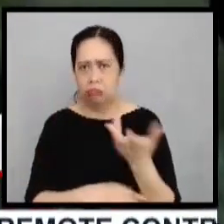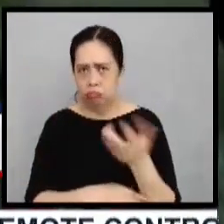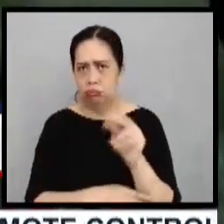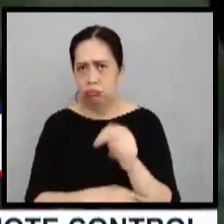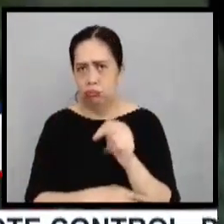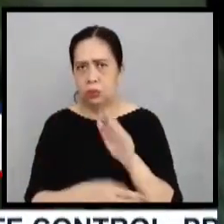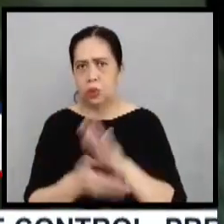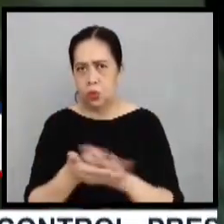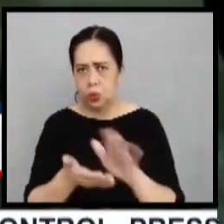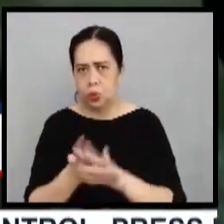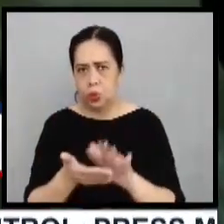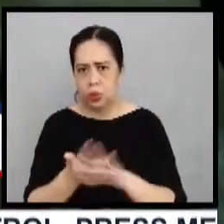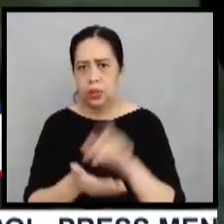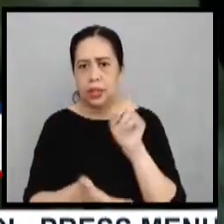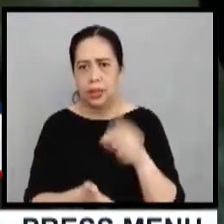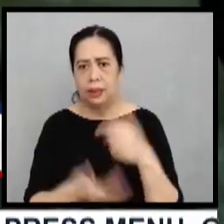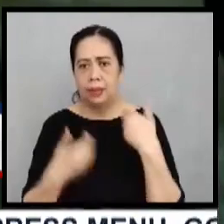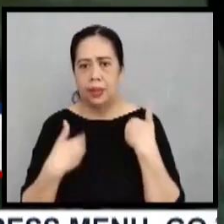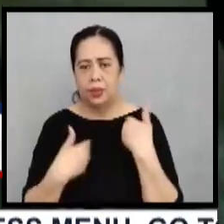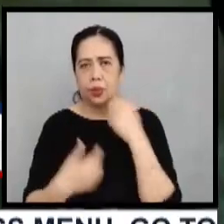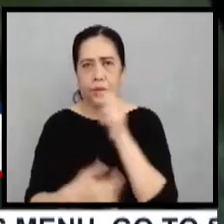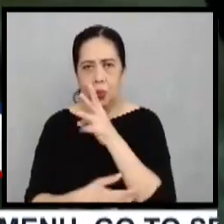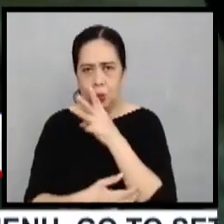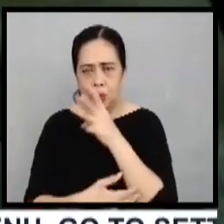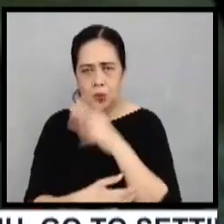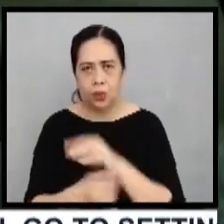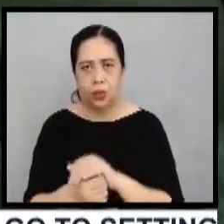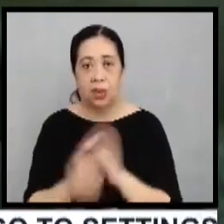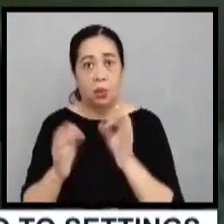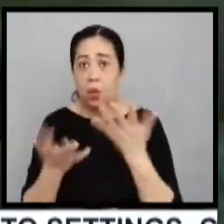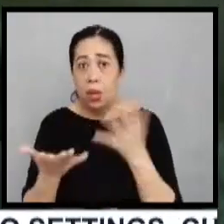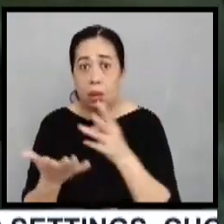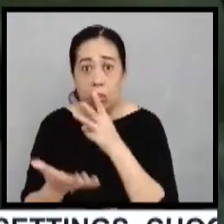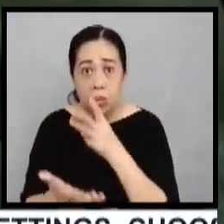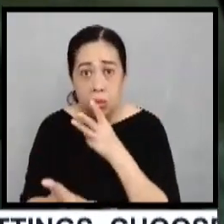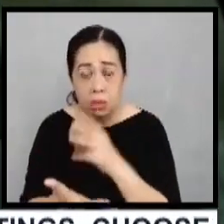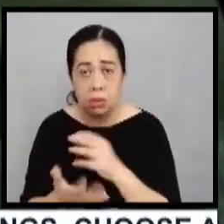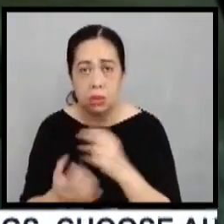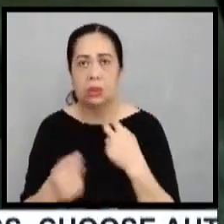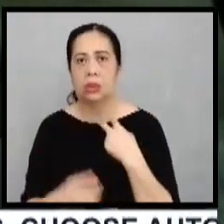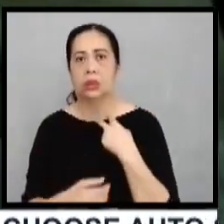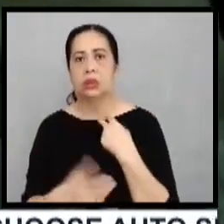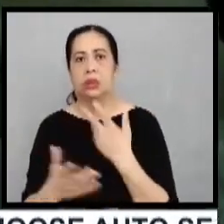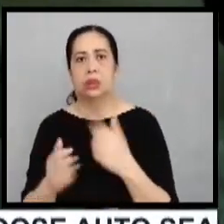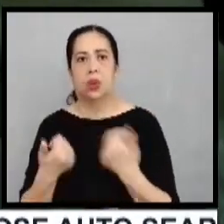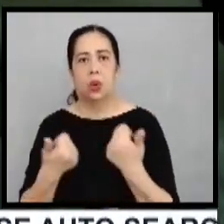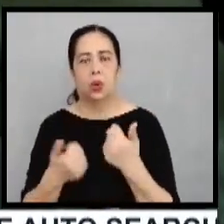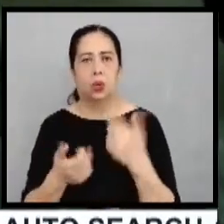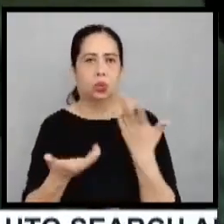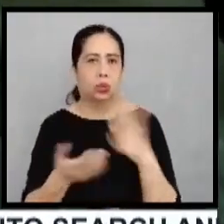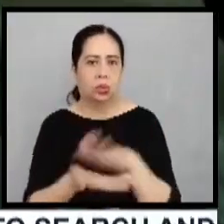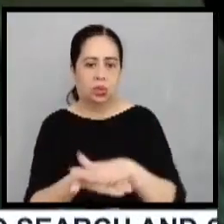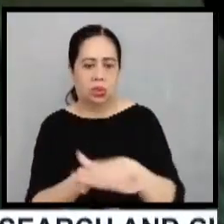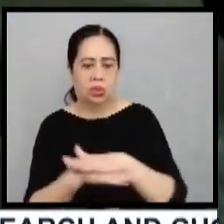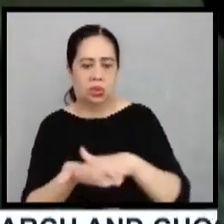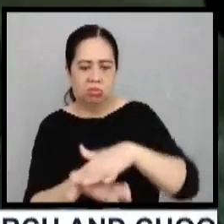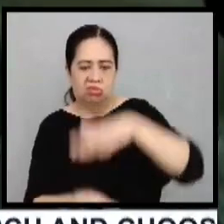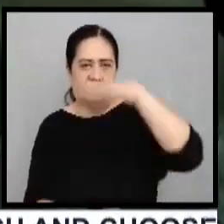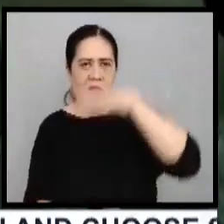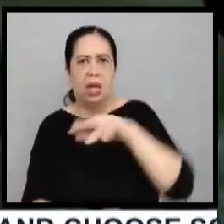palagi, dapat may tubig palagi. Kapag walang tubig, may stock po yung mga hugasin kasi yun ay kailangan ng